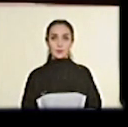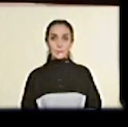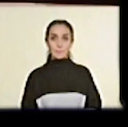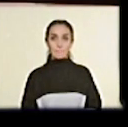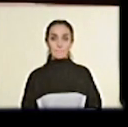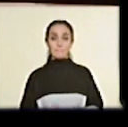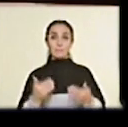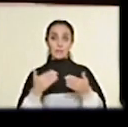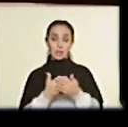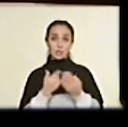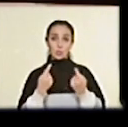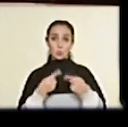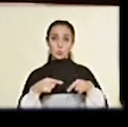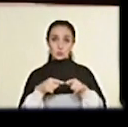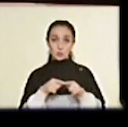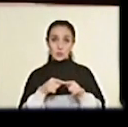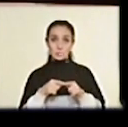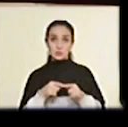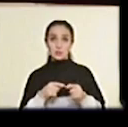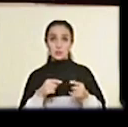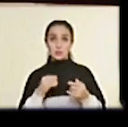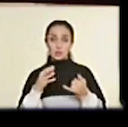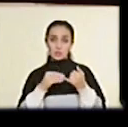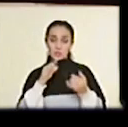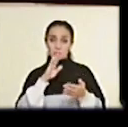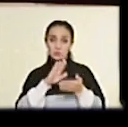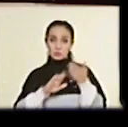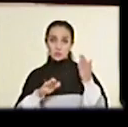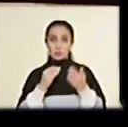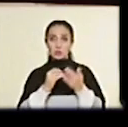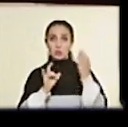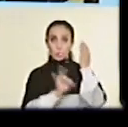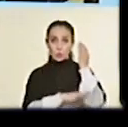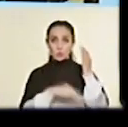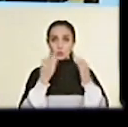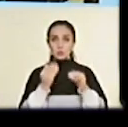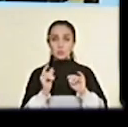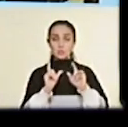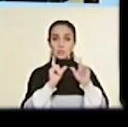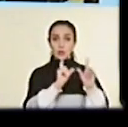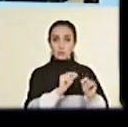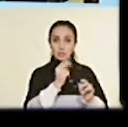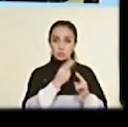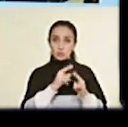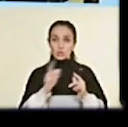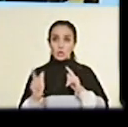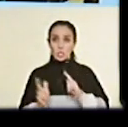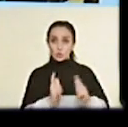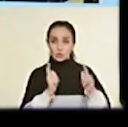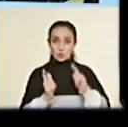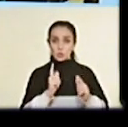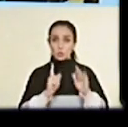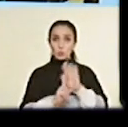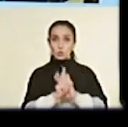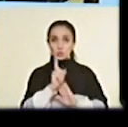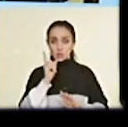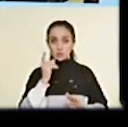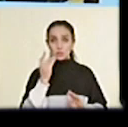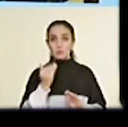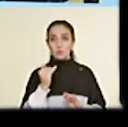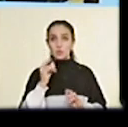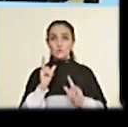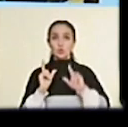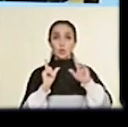Yangi hududlarni demak, yersiz nochor yunonlar safarga chiqishga hozirlana boshlashdi va